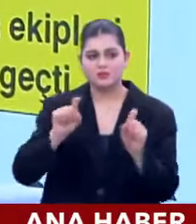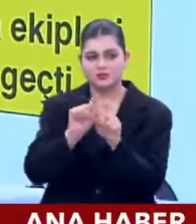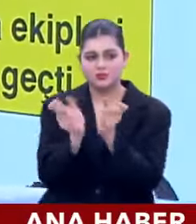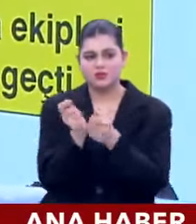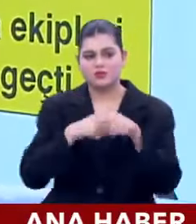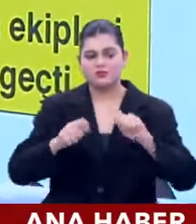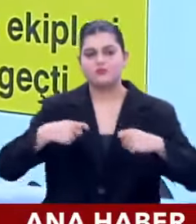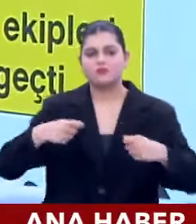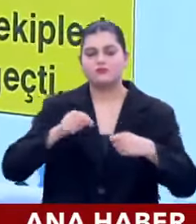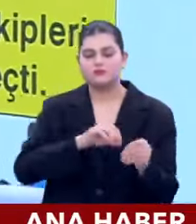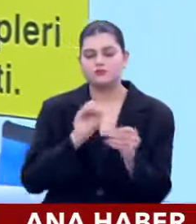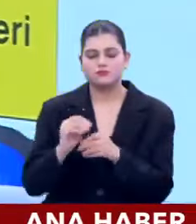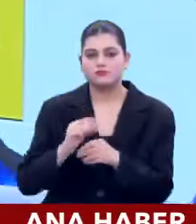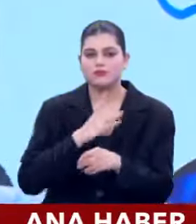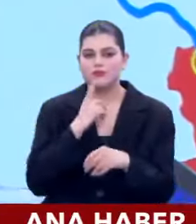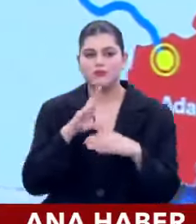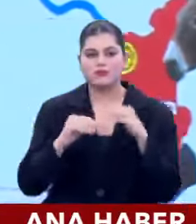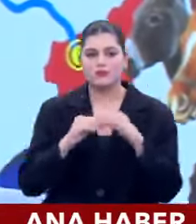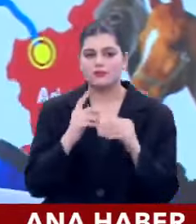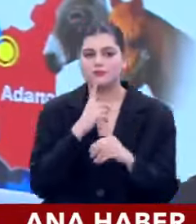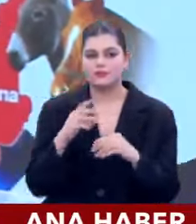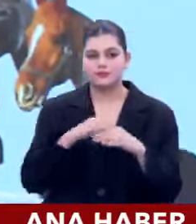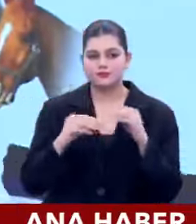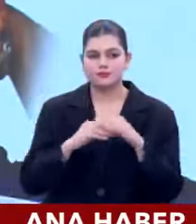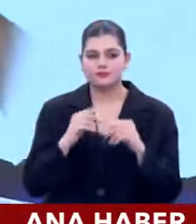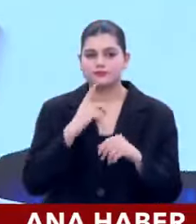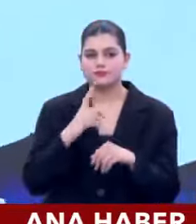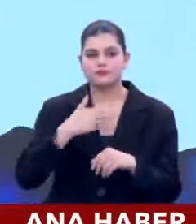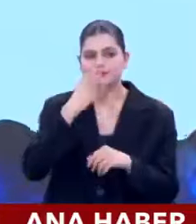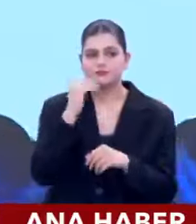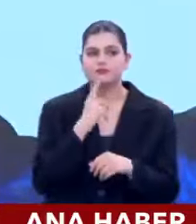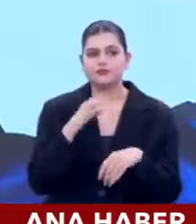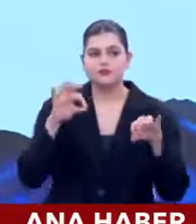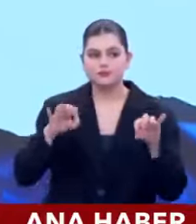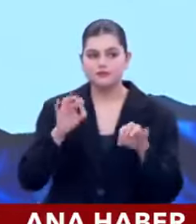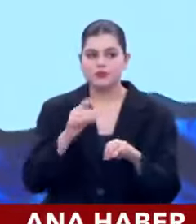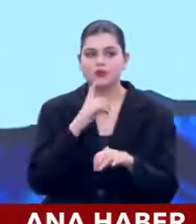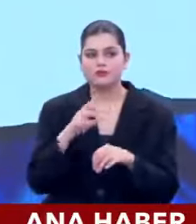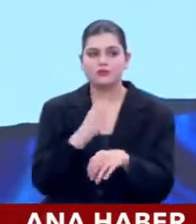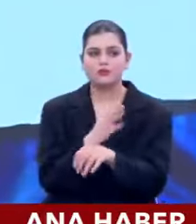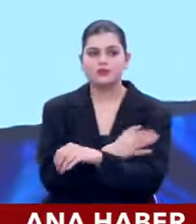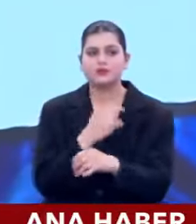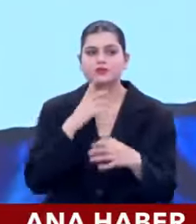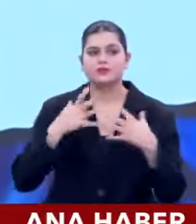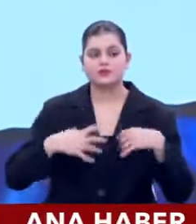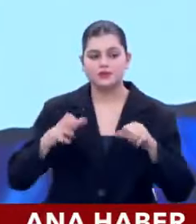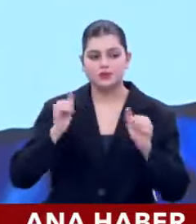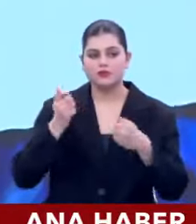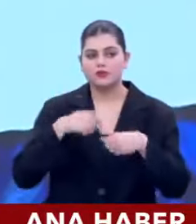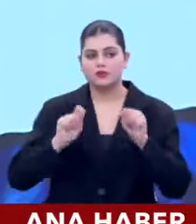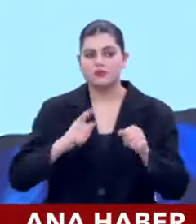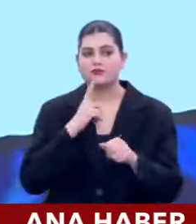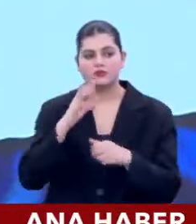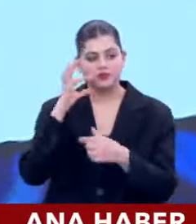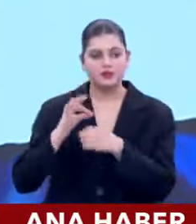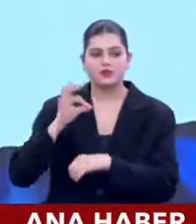yapılıp piyasaya sürülecek burası Adana Adana'da söz konusu bu Efendim vatandaşın sağlığıyla oynayan bu